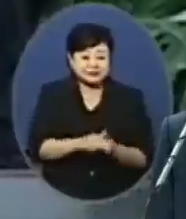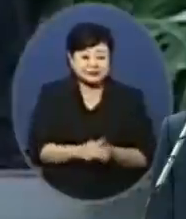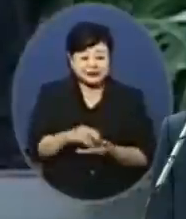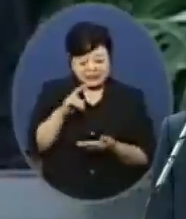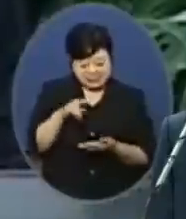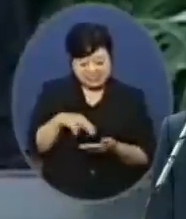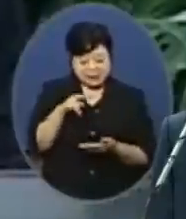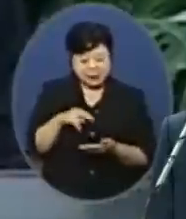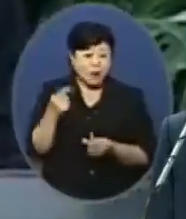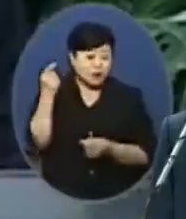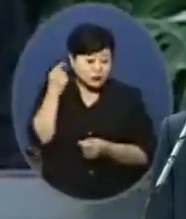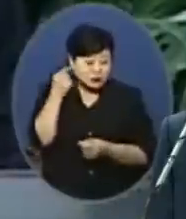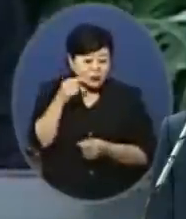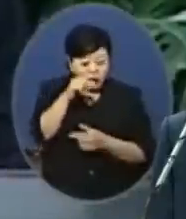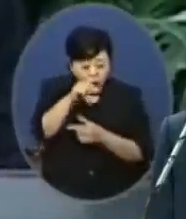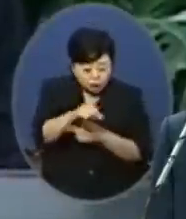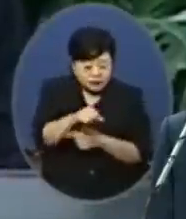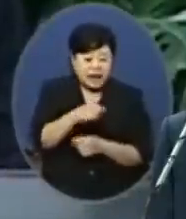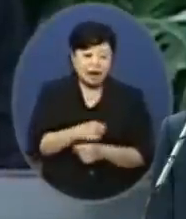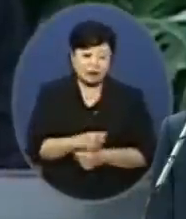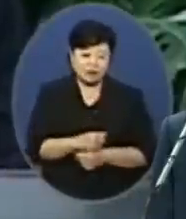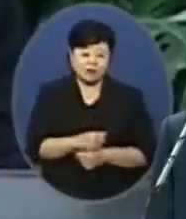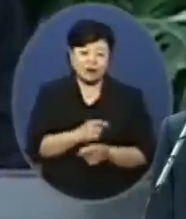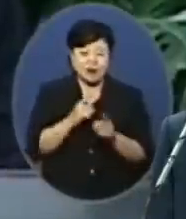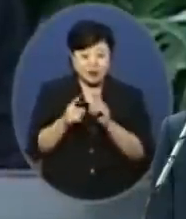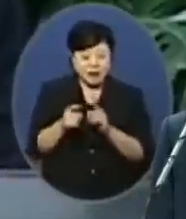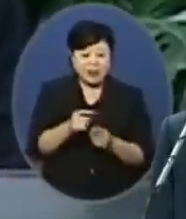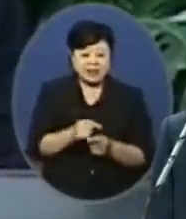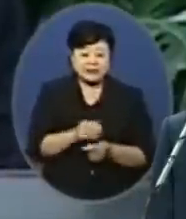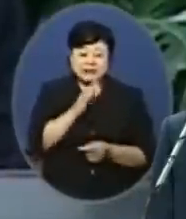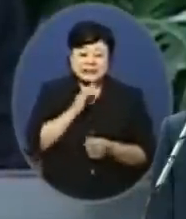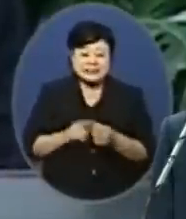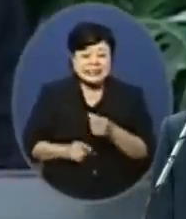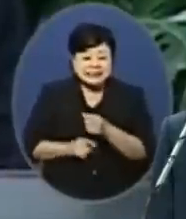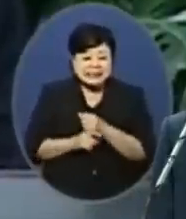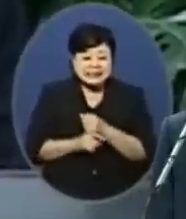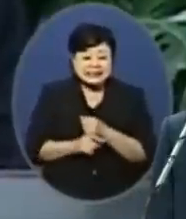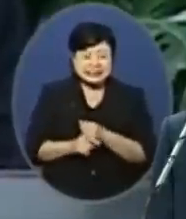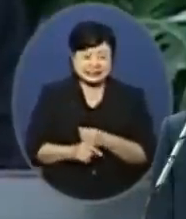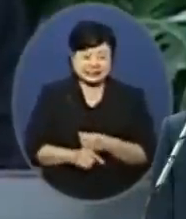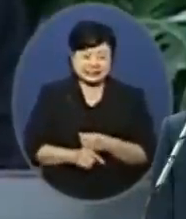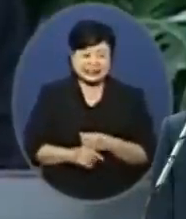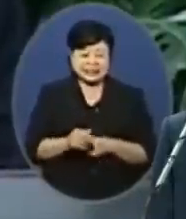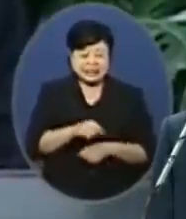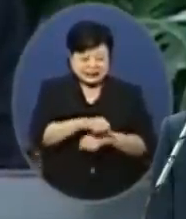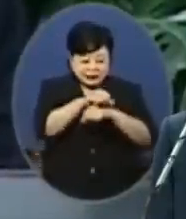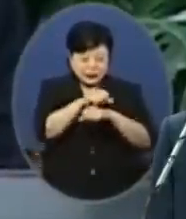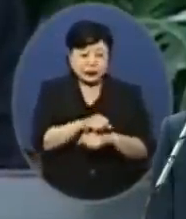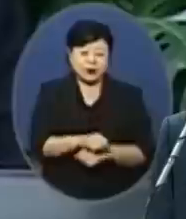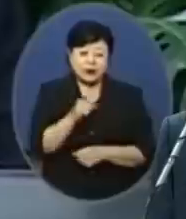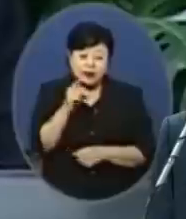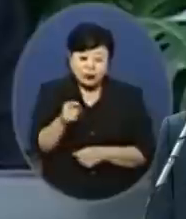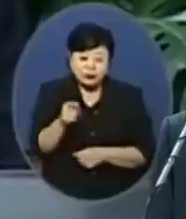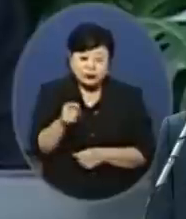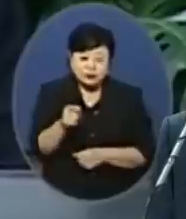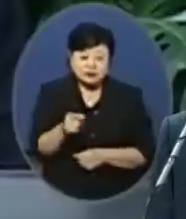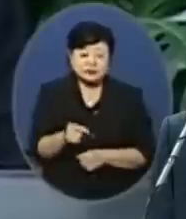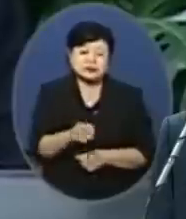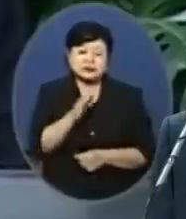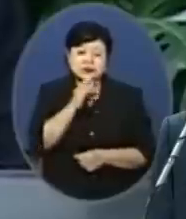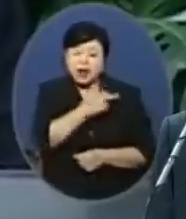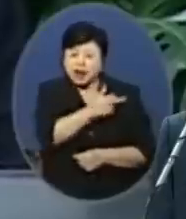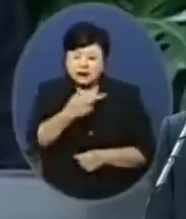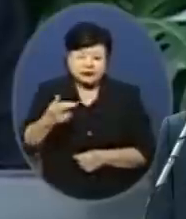읽고 듣고 묵상하고 말씀의 진리를 채워놓으면 여러분 얼마나